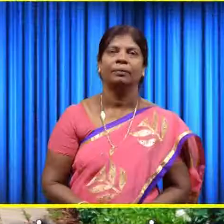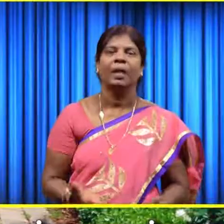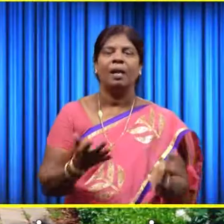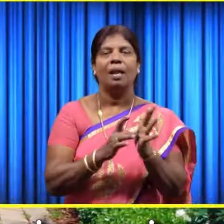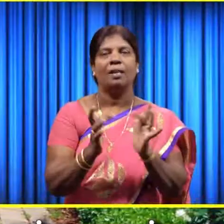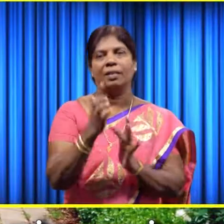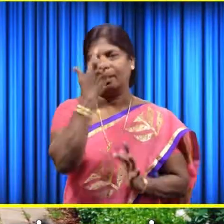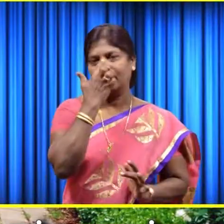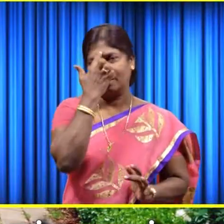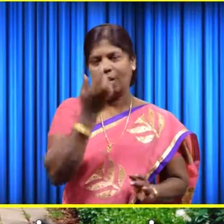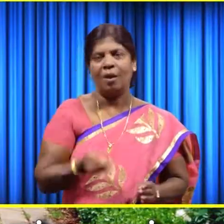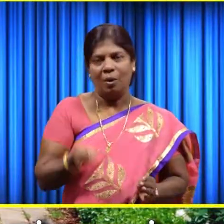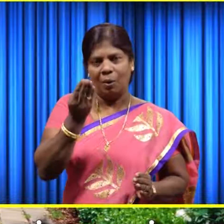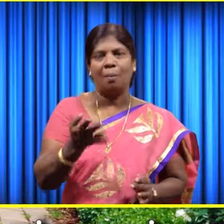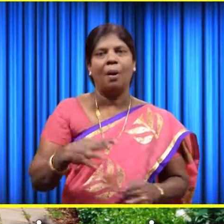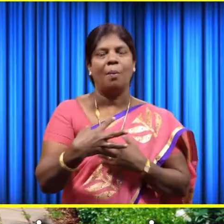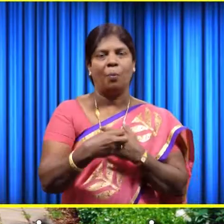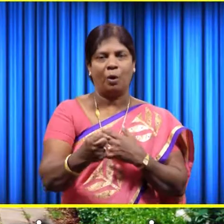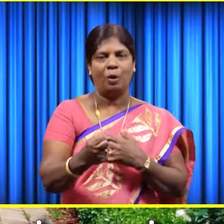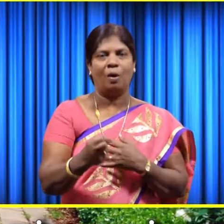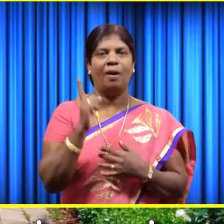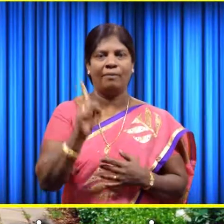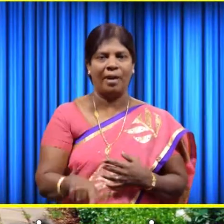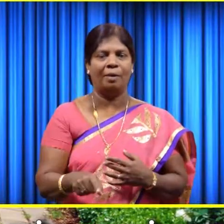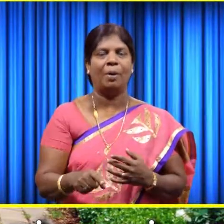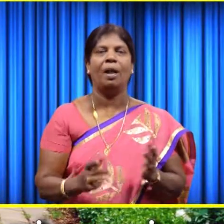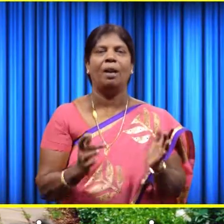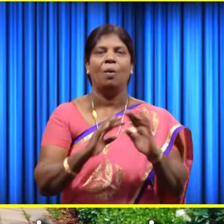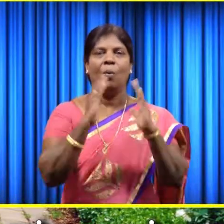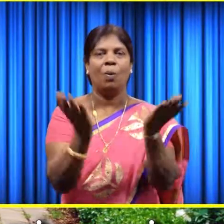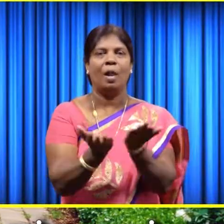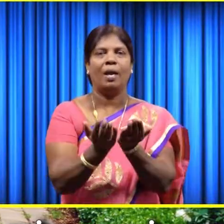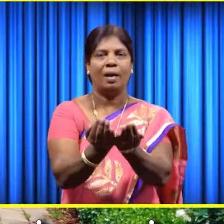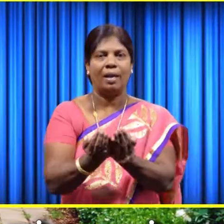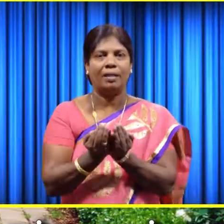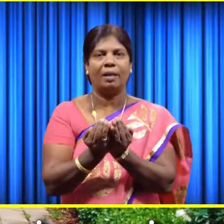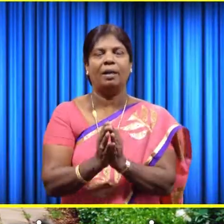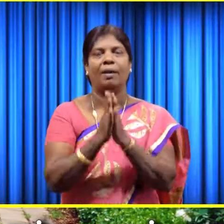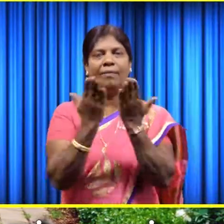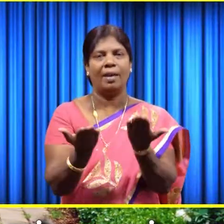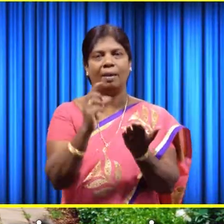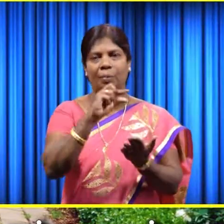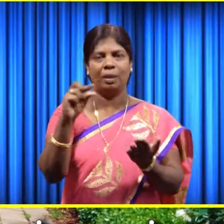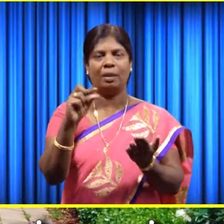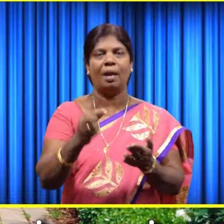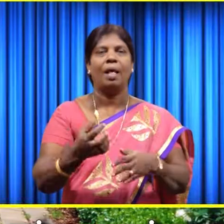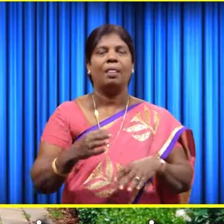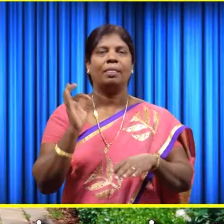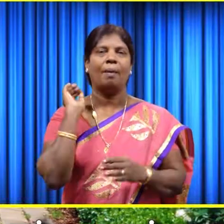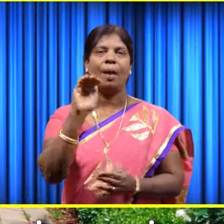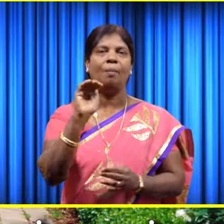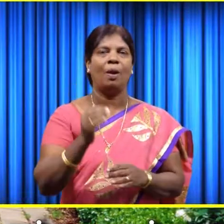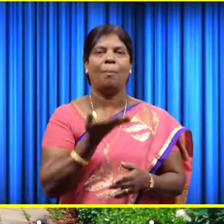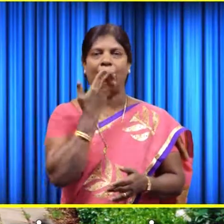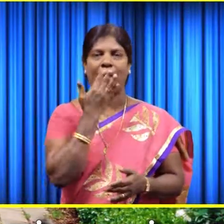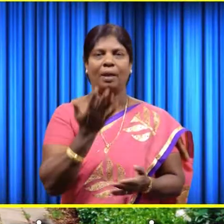tv@lala.org.in. இயேசு கிறிஸ்துவை இன்னும் அதிகமாக அறிந்து கொள்ள உலக இரட்சகர் என்ற இலவச வேத பாடத்தை தபால் மூலம் நீங்கள் படிக்க